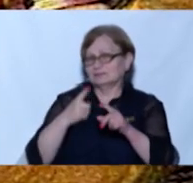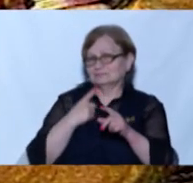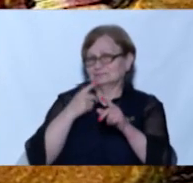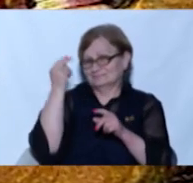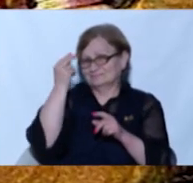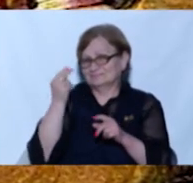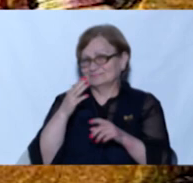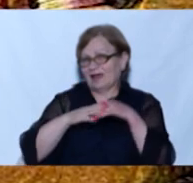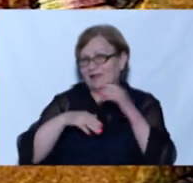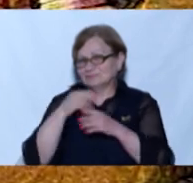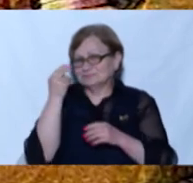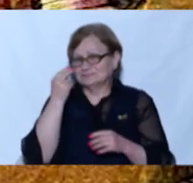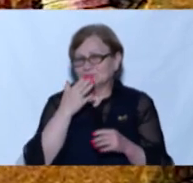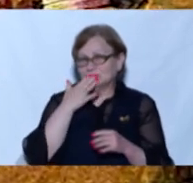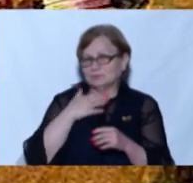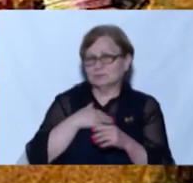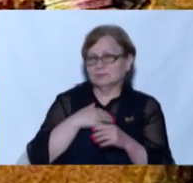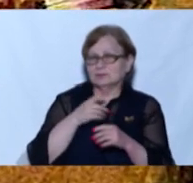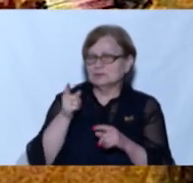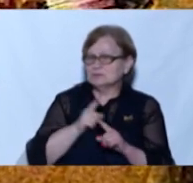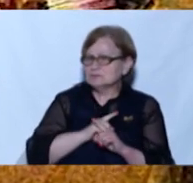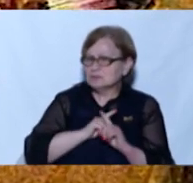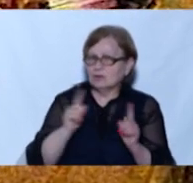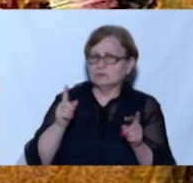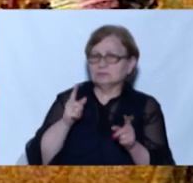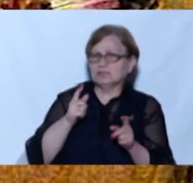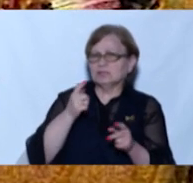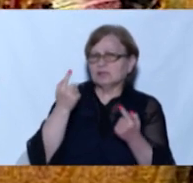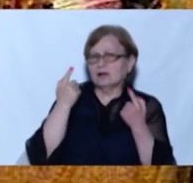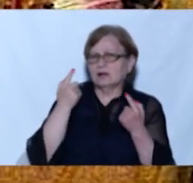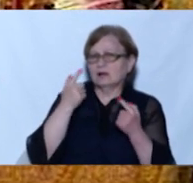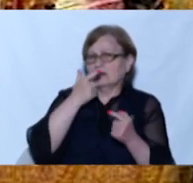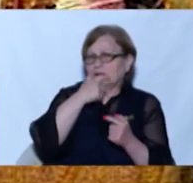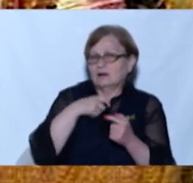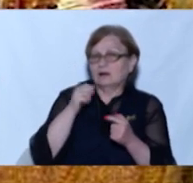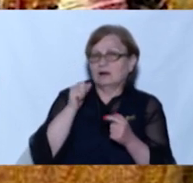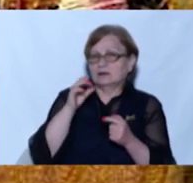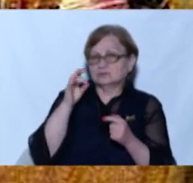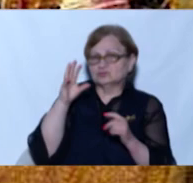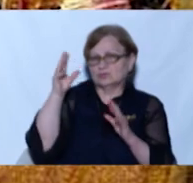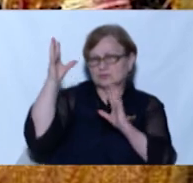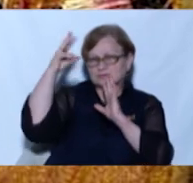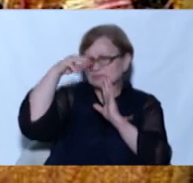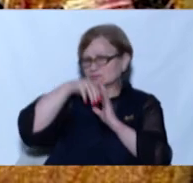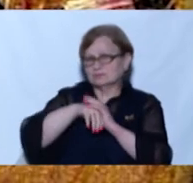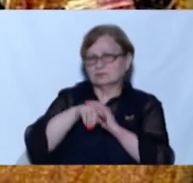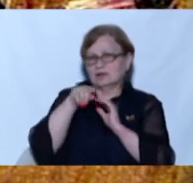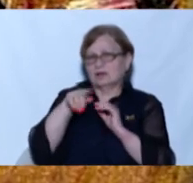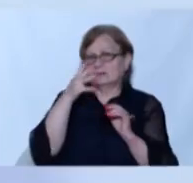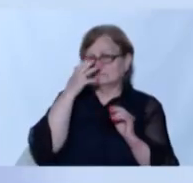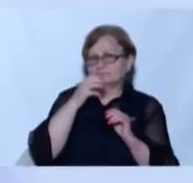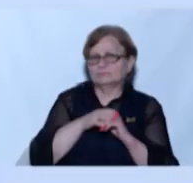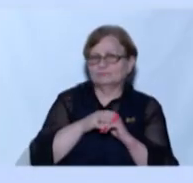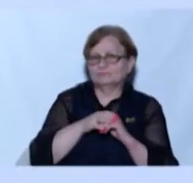შეხედეთ, როგორი რაღაცა საოცარი არისტოკრატიზმის სილამაზე სევდა, ყველაფერი ერთად ჩანს ამ